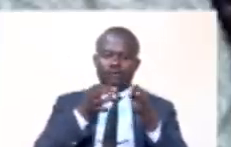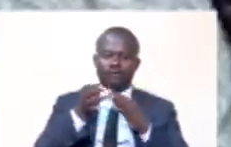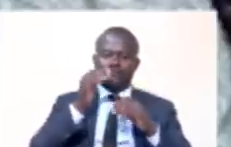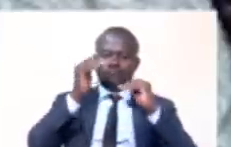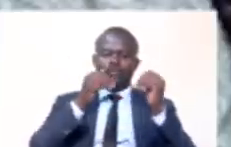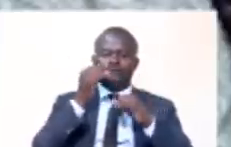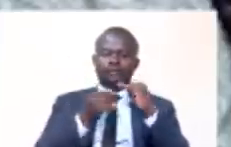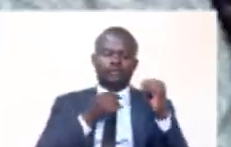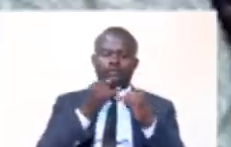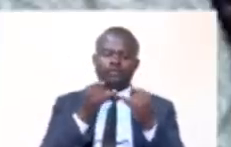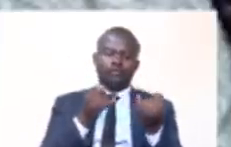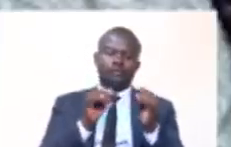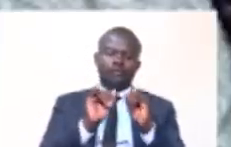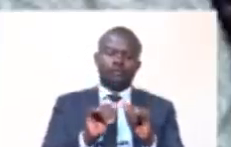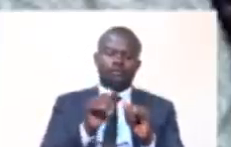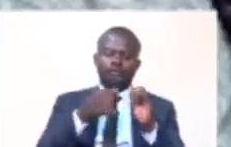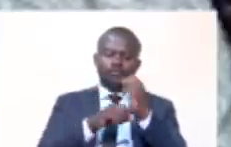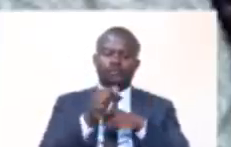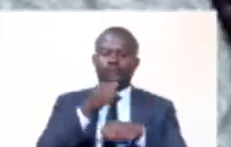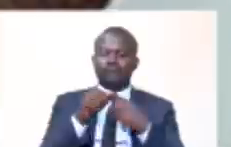rwego mpuzamahanga rwasigaranye imirimo